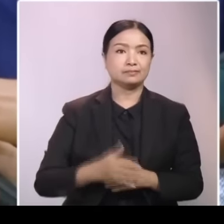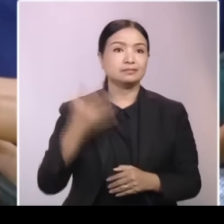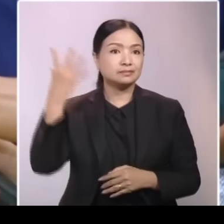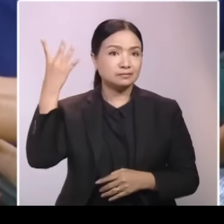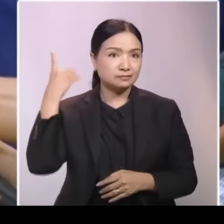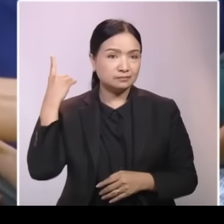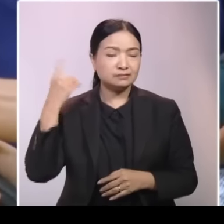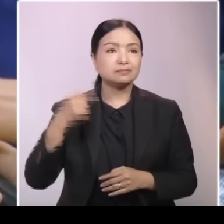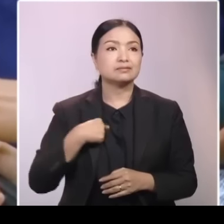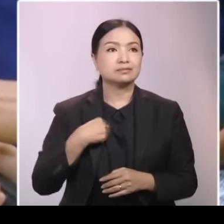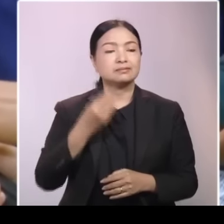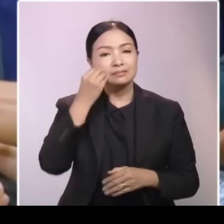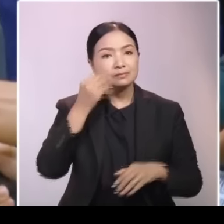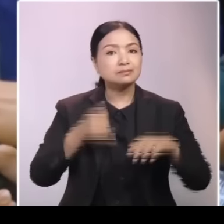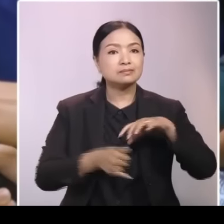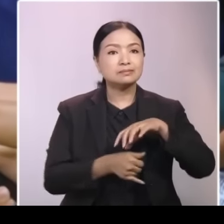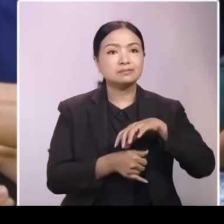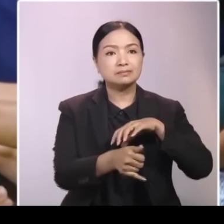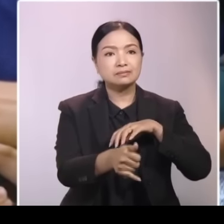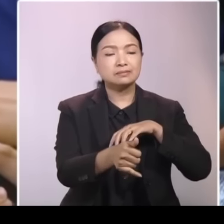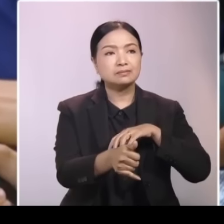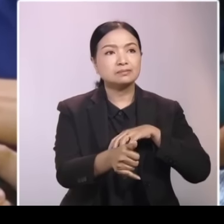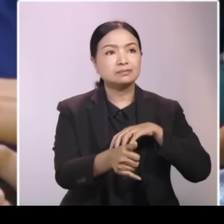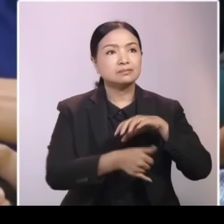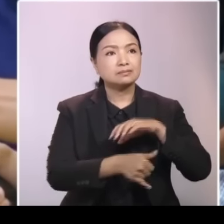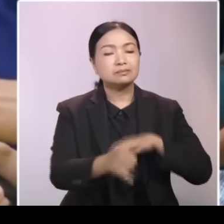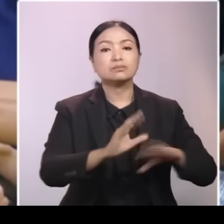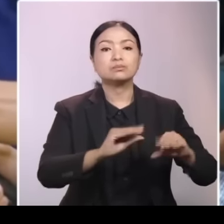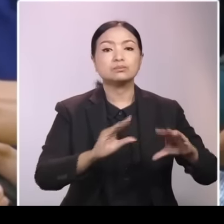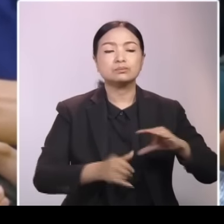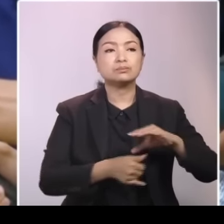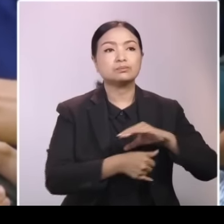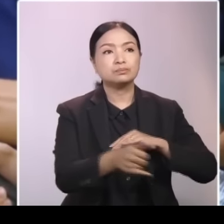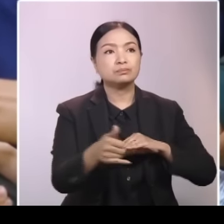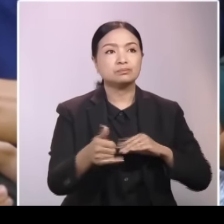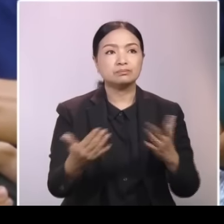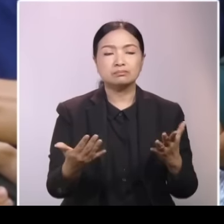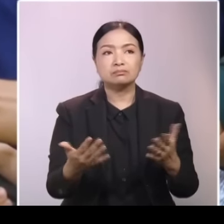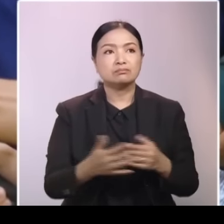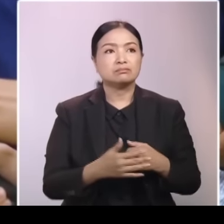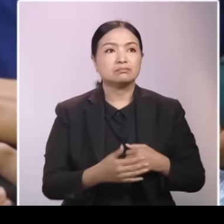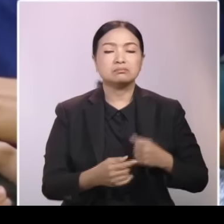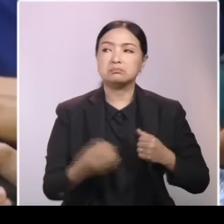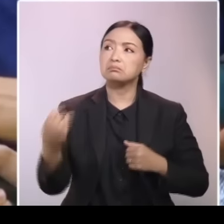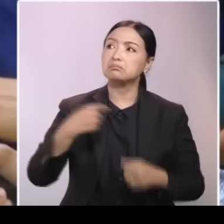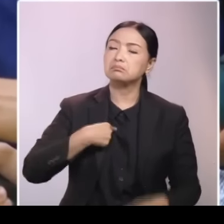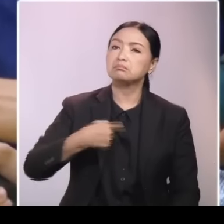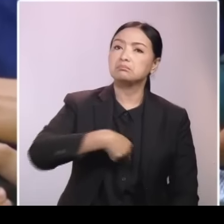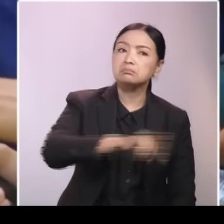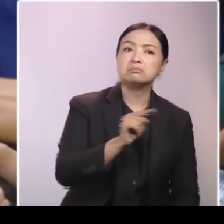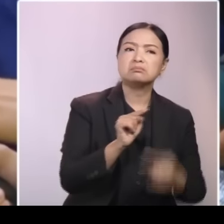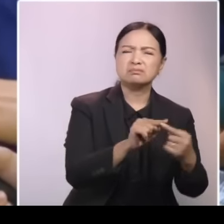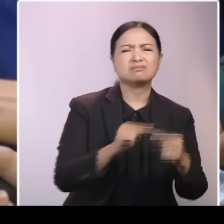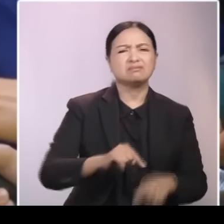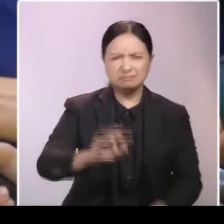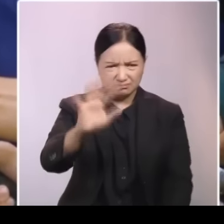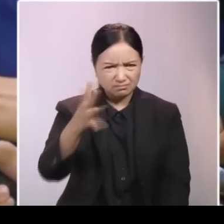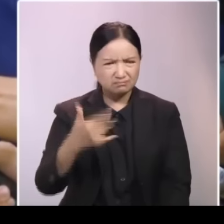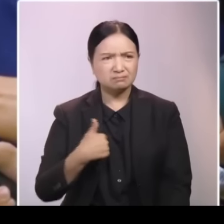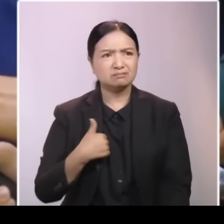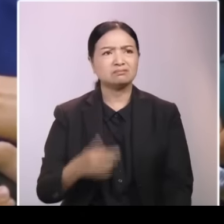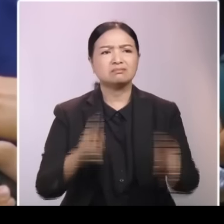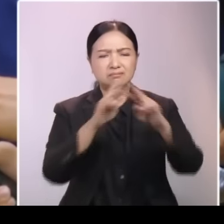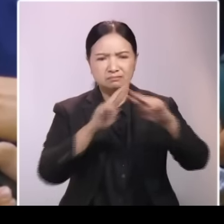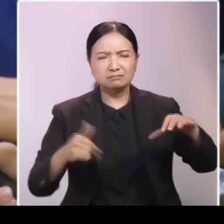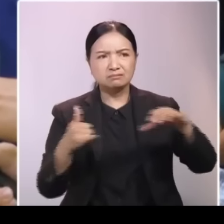านออกจากบ้านที่ประชุมก็มีคนบอกโหผมไปประชุมอะไรต่อมันไม่มีเลยผมไปกินร้